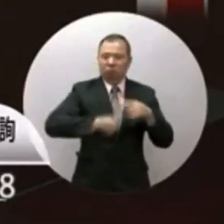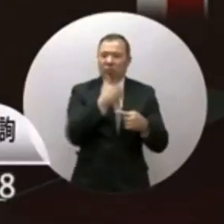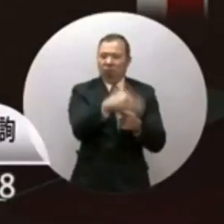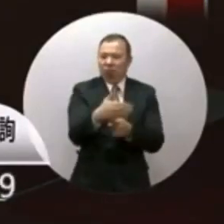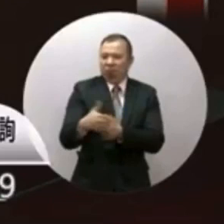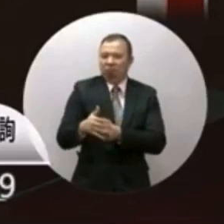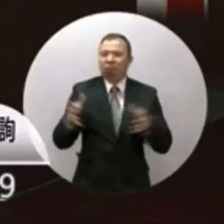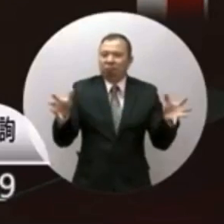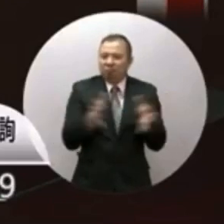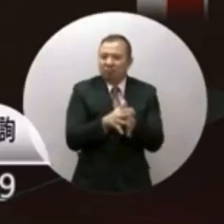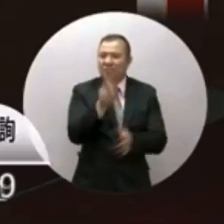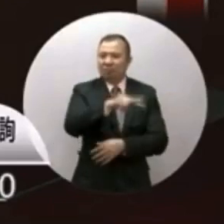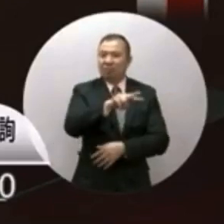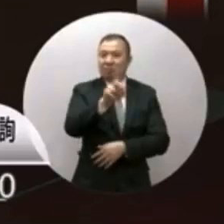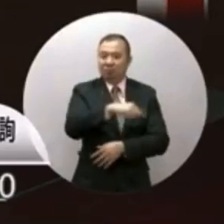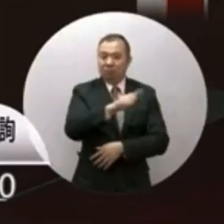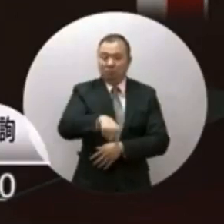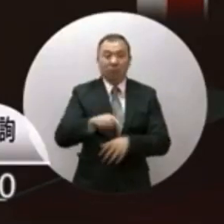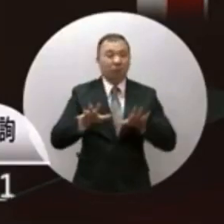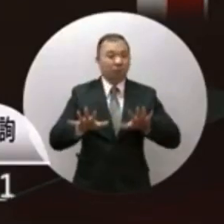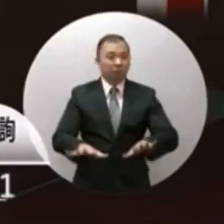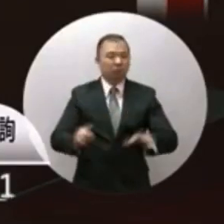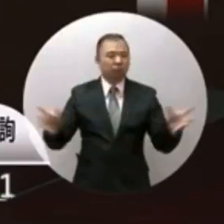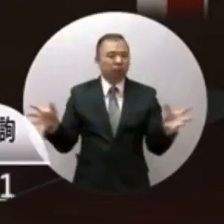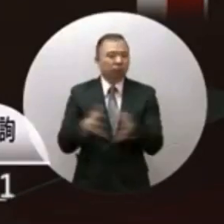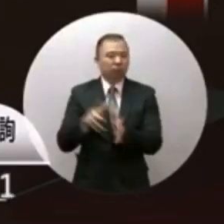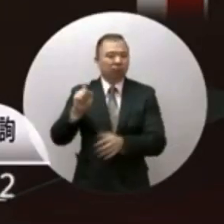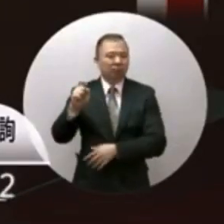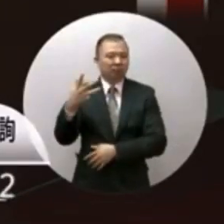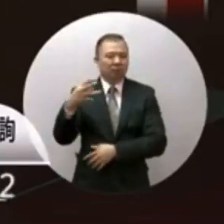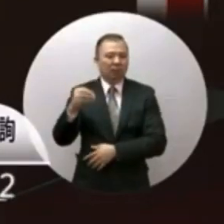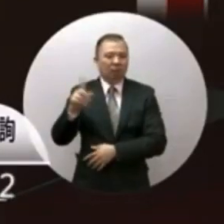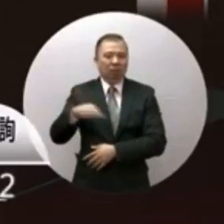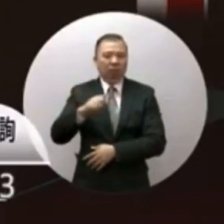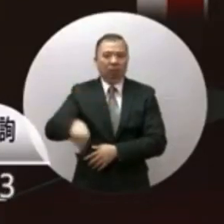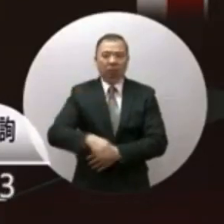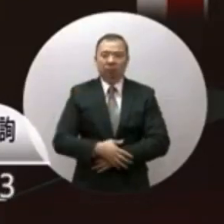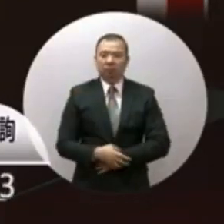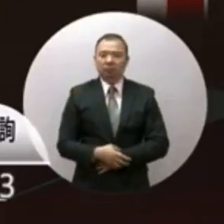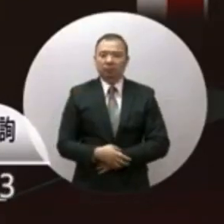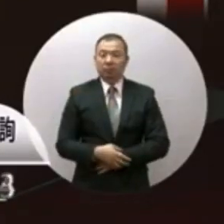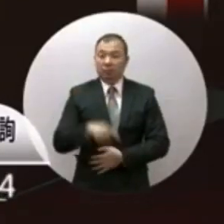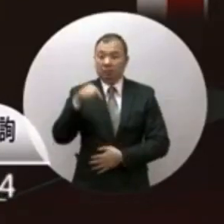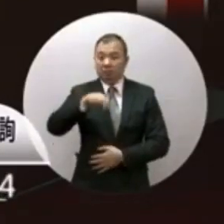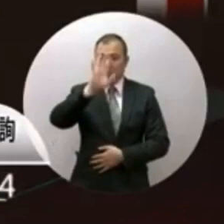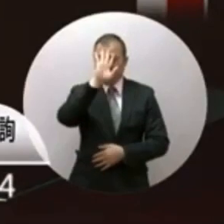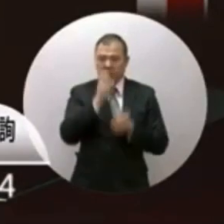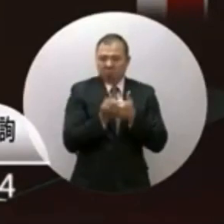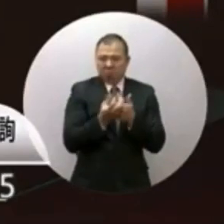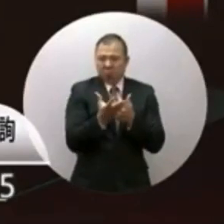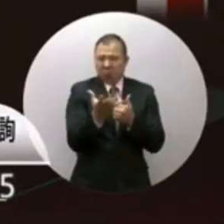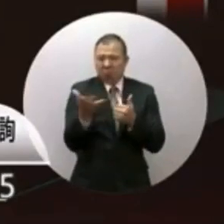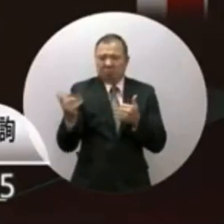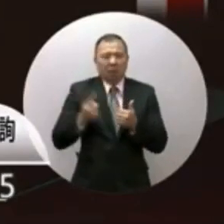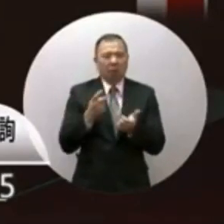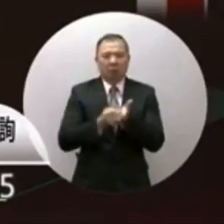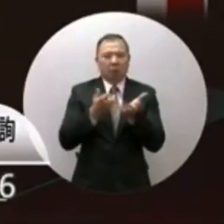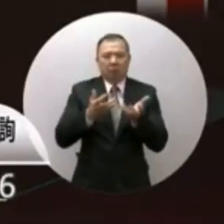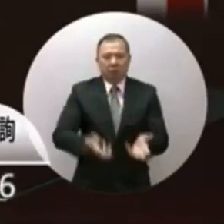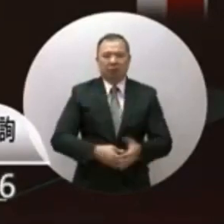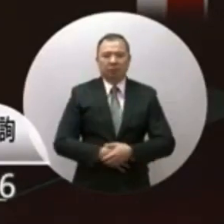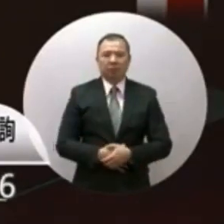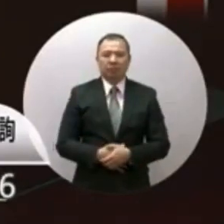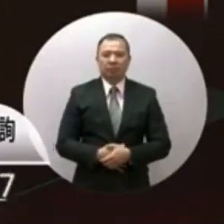2000人，现在已经超过18万人。这疫情的严重、